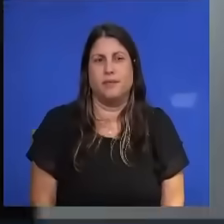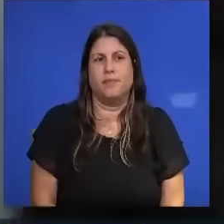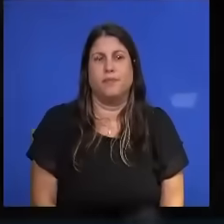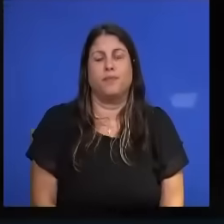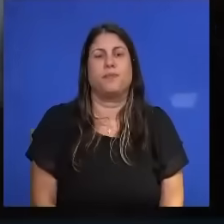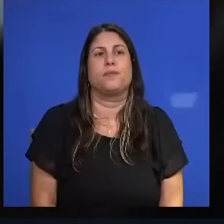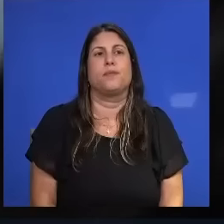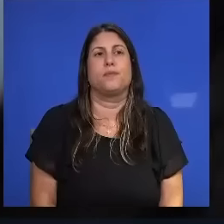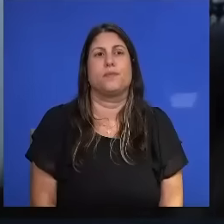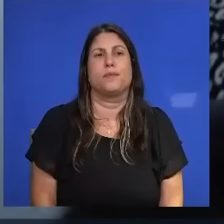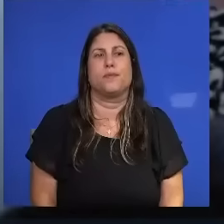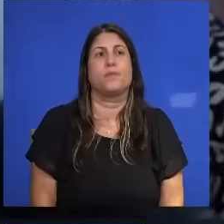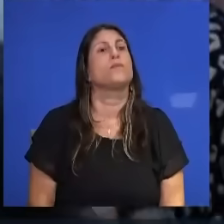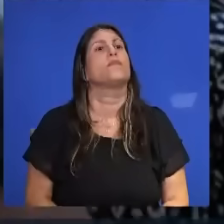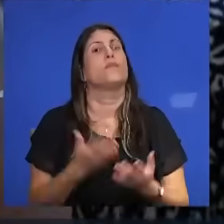אינסייד.